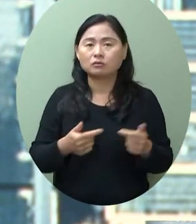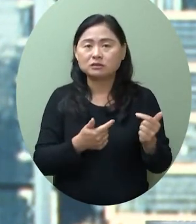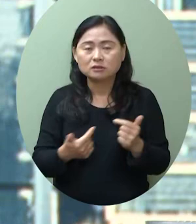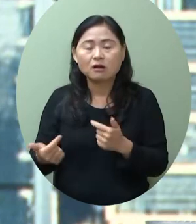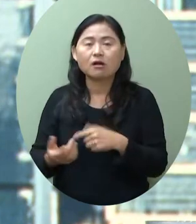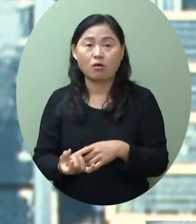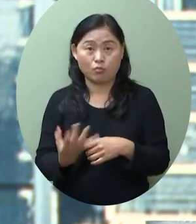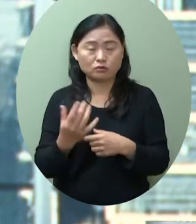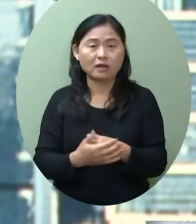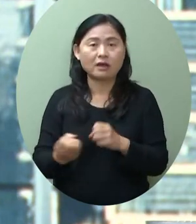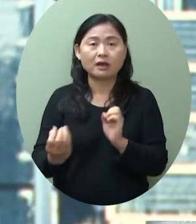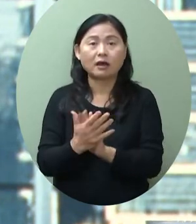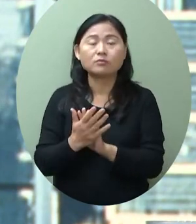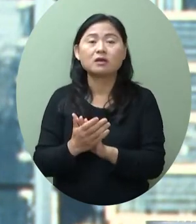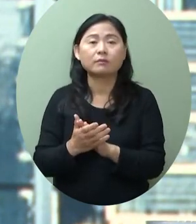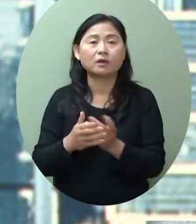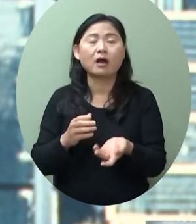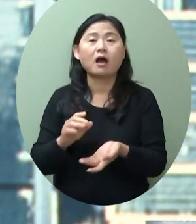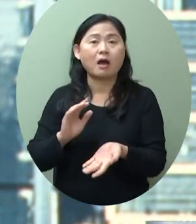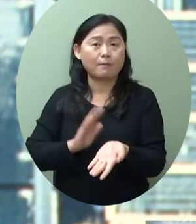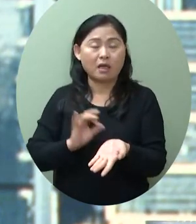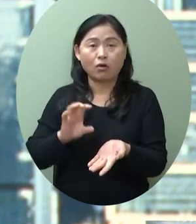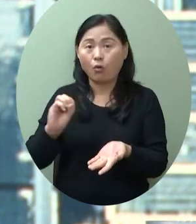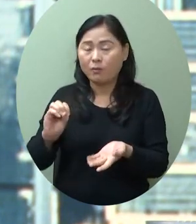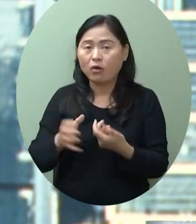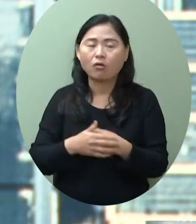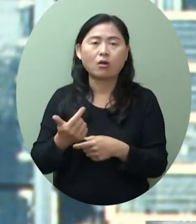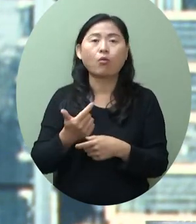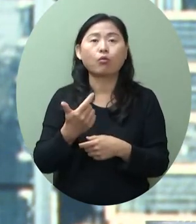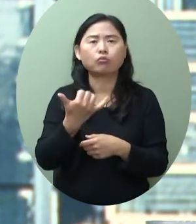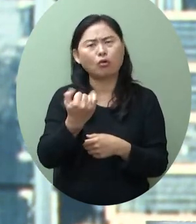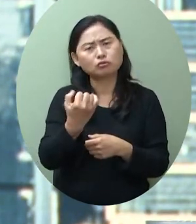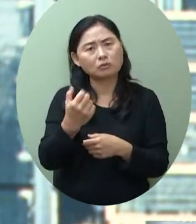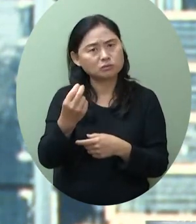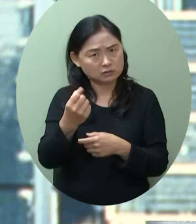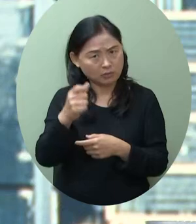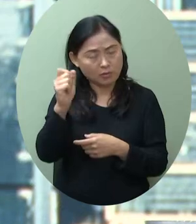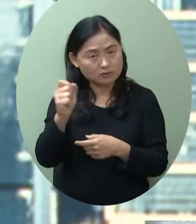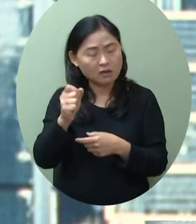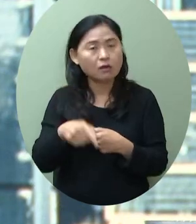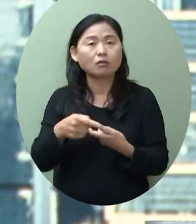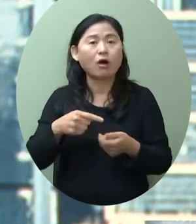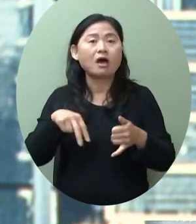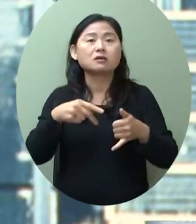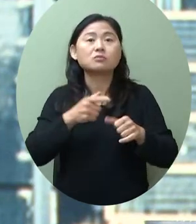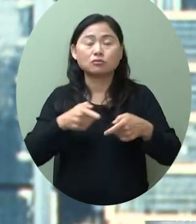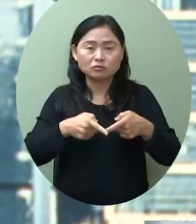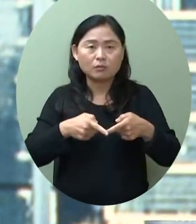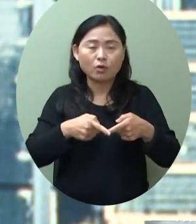案咧，就係6、7成都係喺檢疫中心揾到，即係揾到嘅時候唔係揾到，即係佢